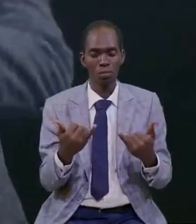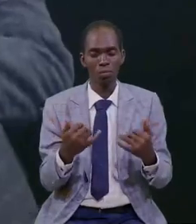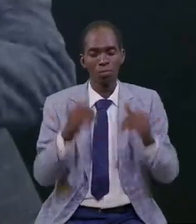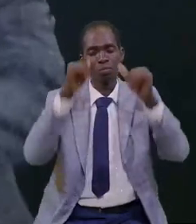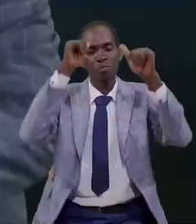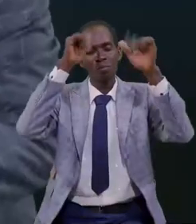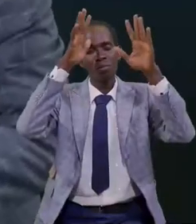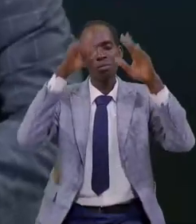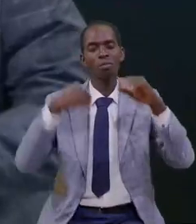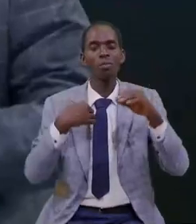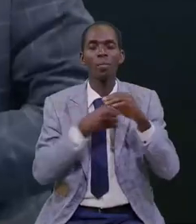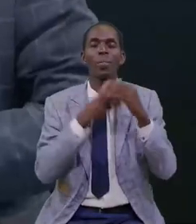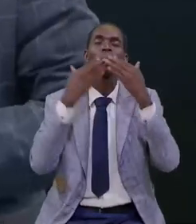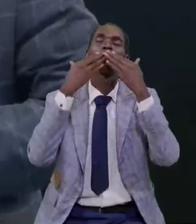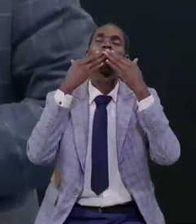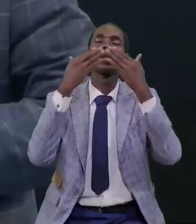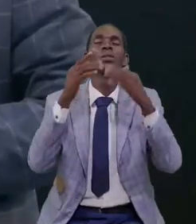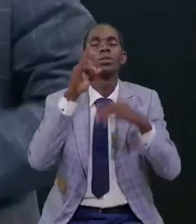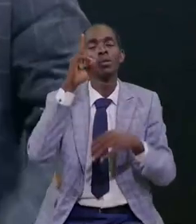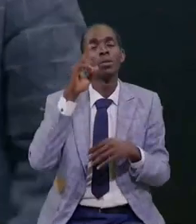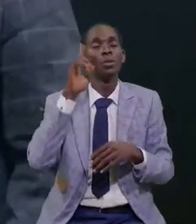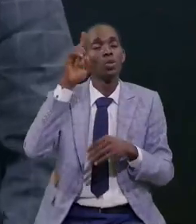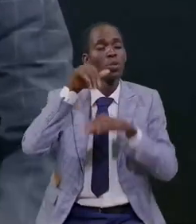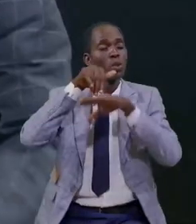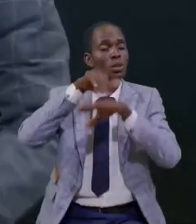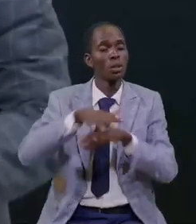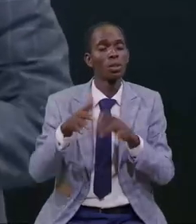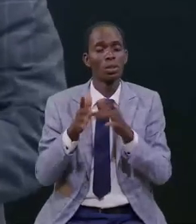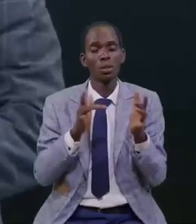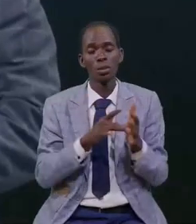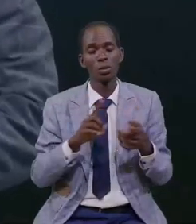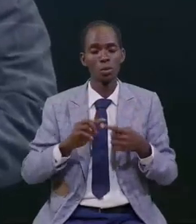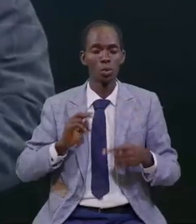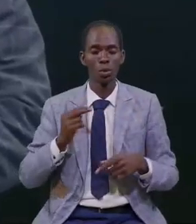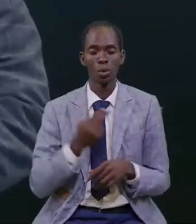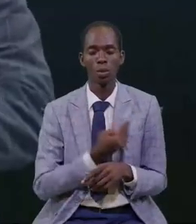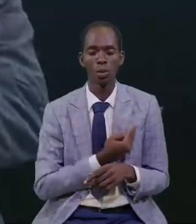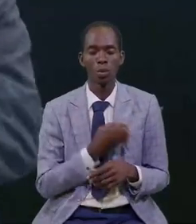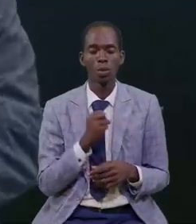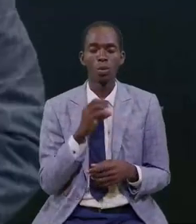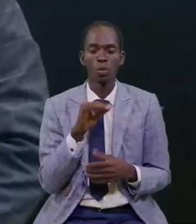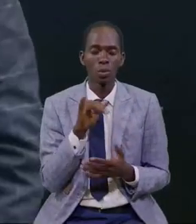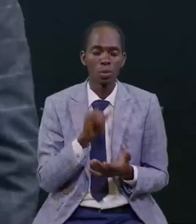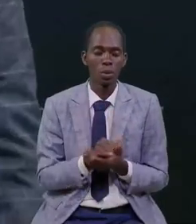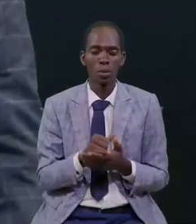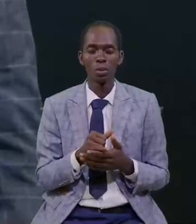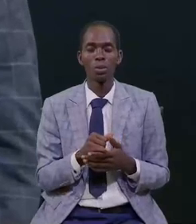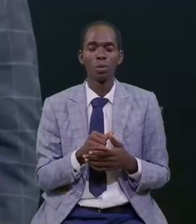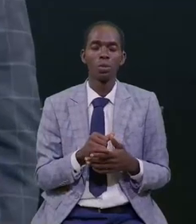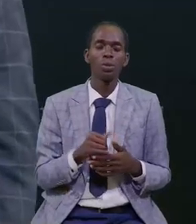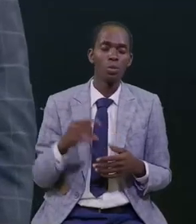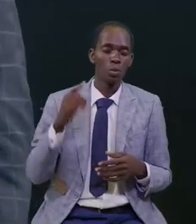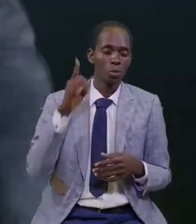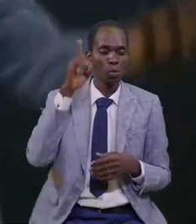remercions tu as envoyé Jésus-Christ à nous pour qu'il puisse agir